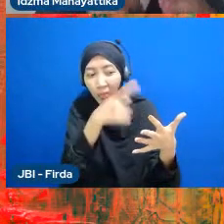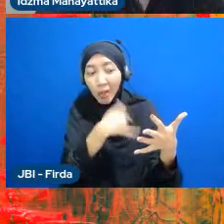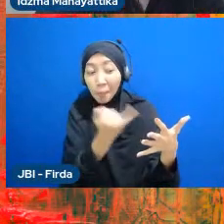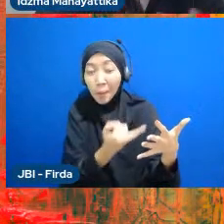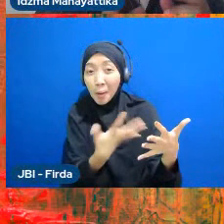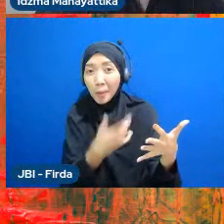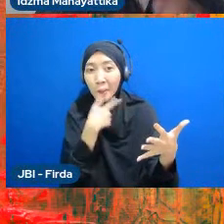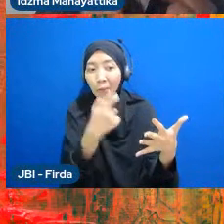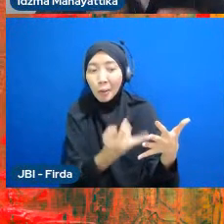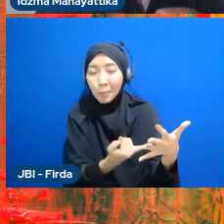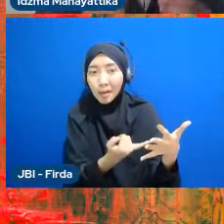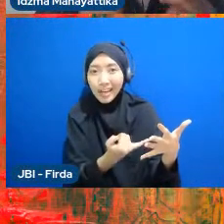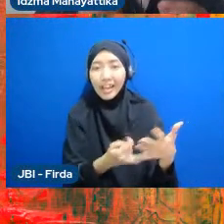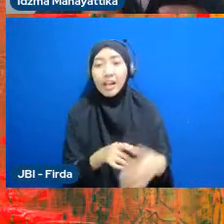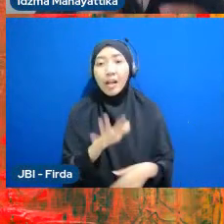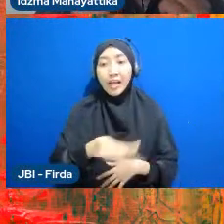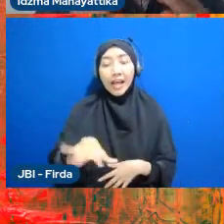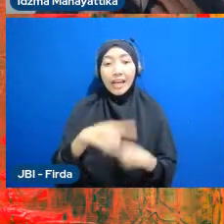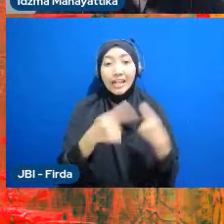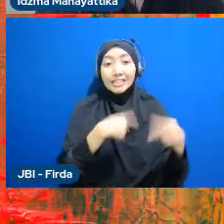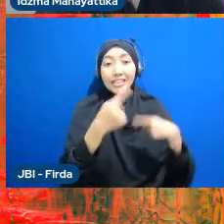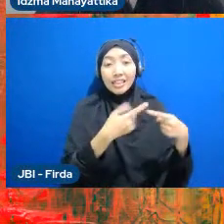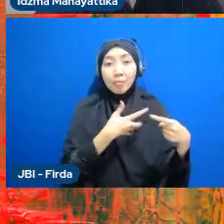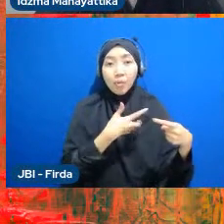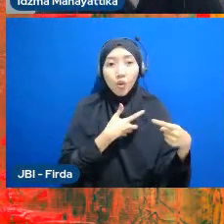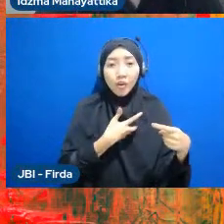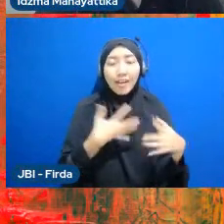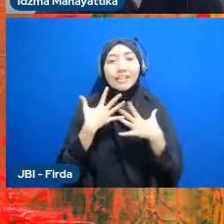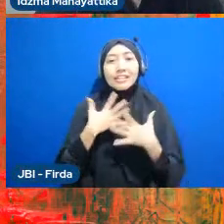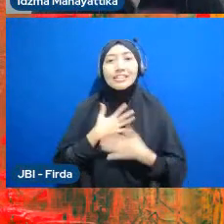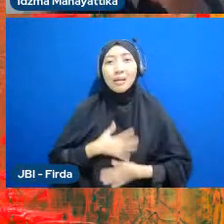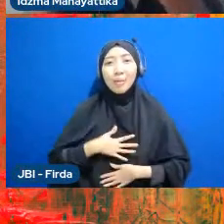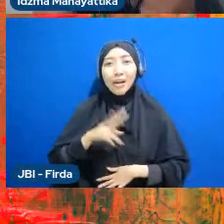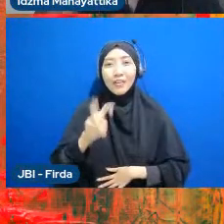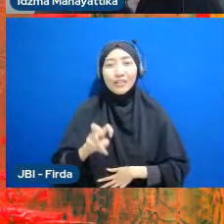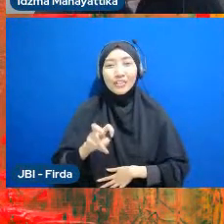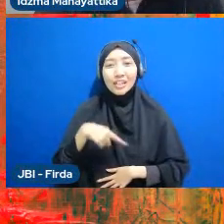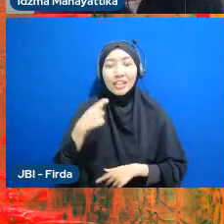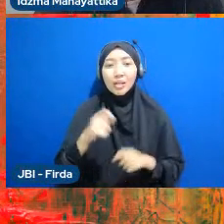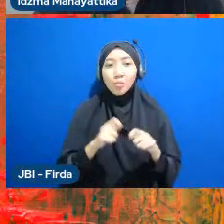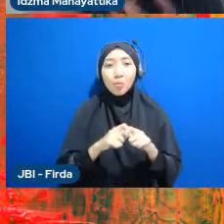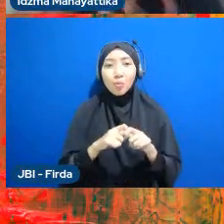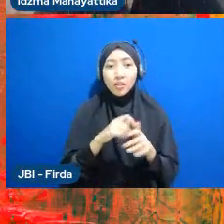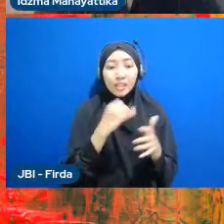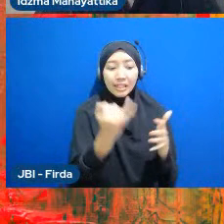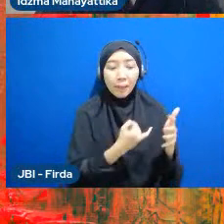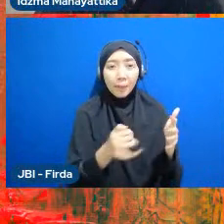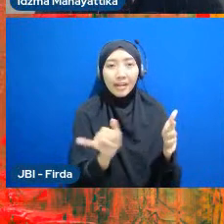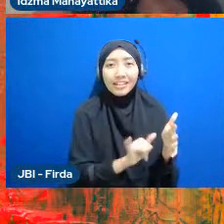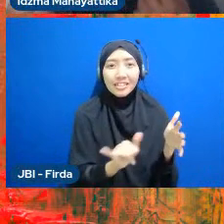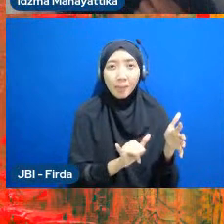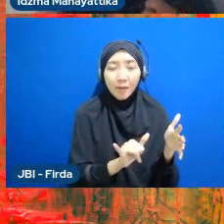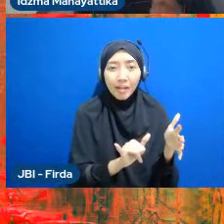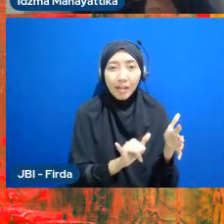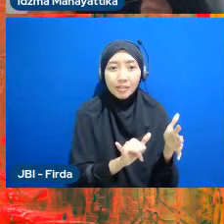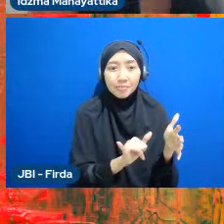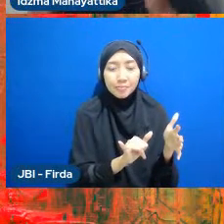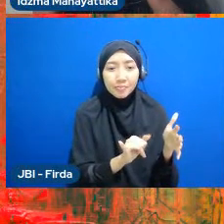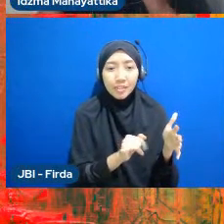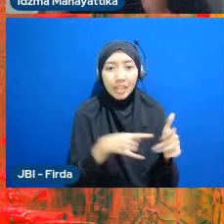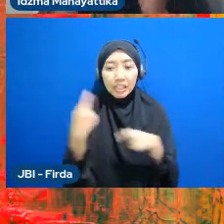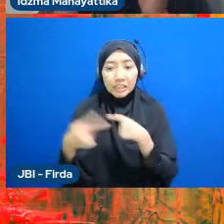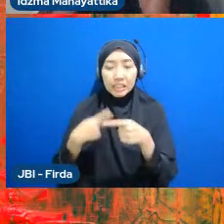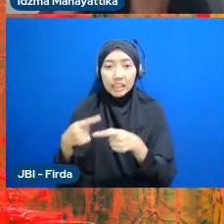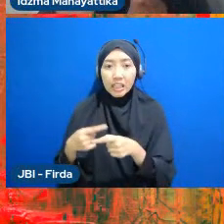anak cerita gambarnya, maka kita melakukan hal yang sama. Jadi kita bikin gambar yang sama, bikin gambar juga, kita cerita, ini